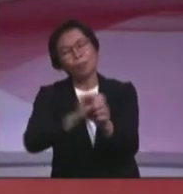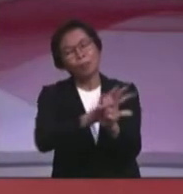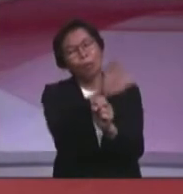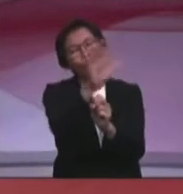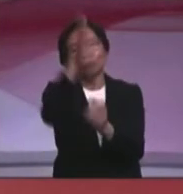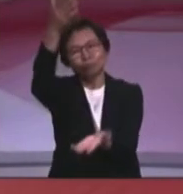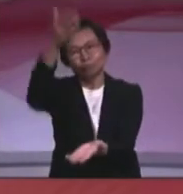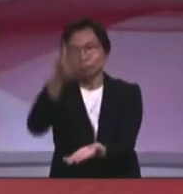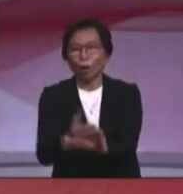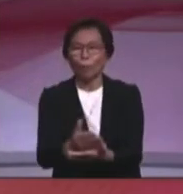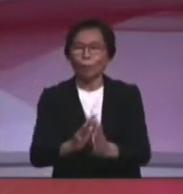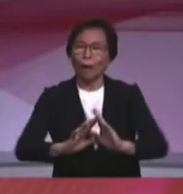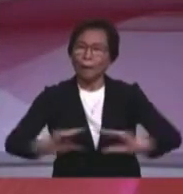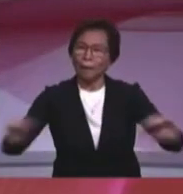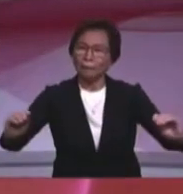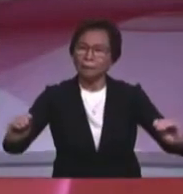19 ini berakhir